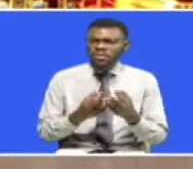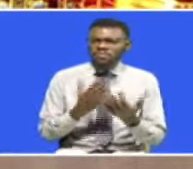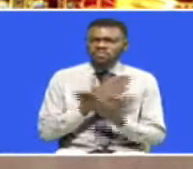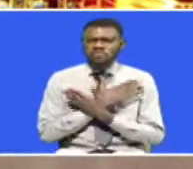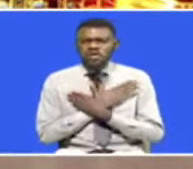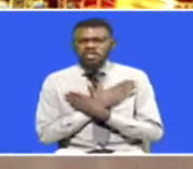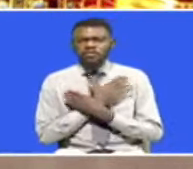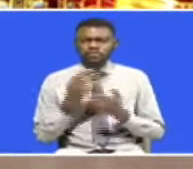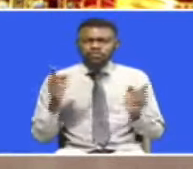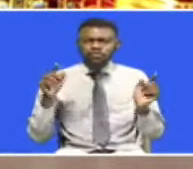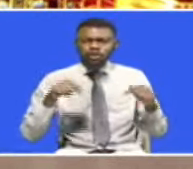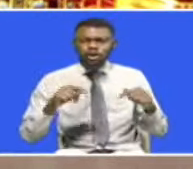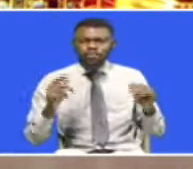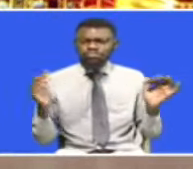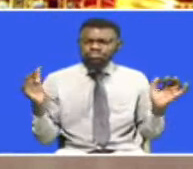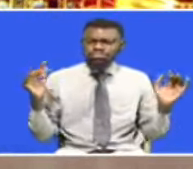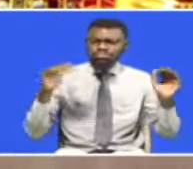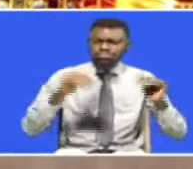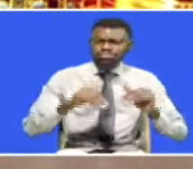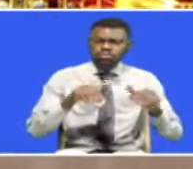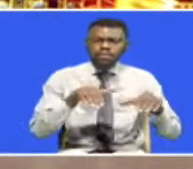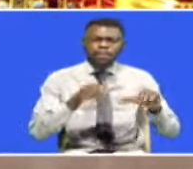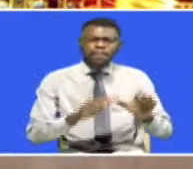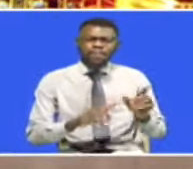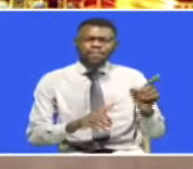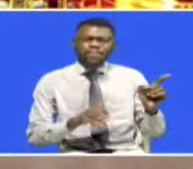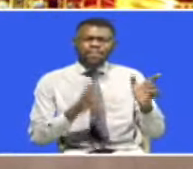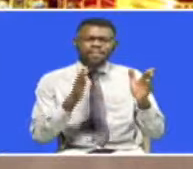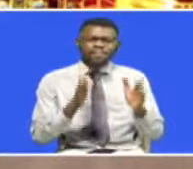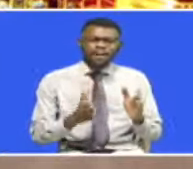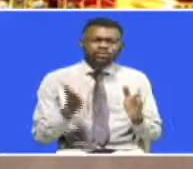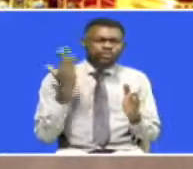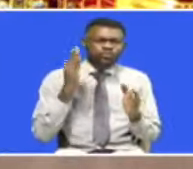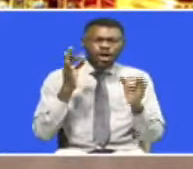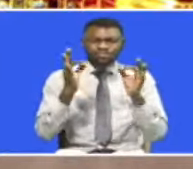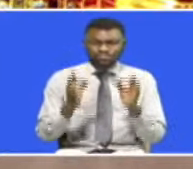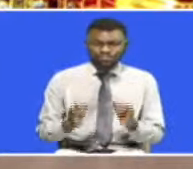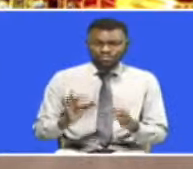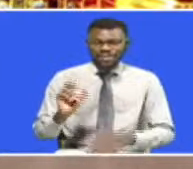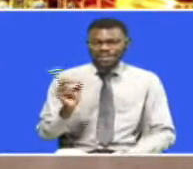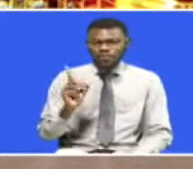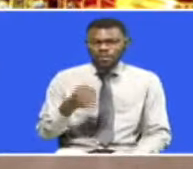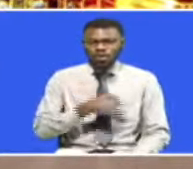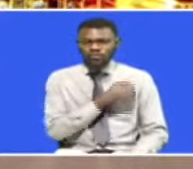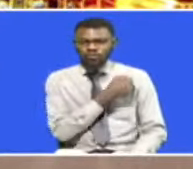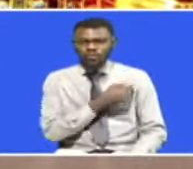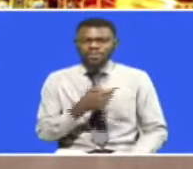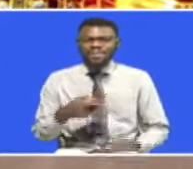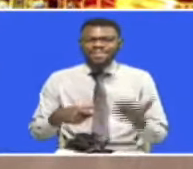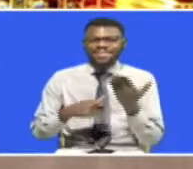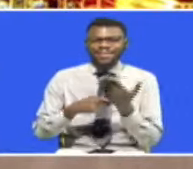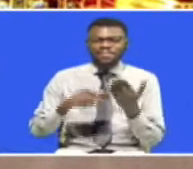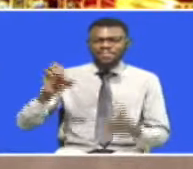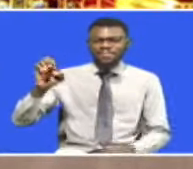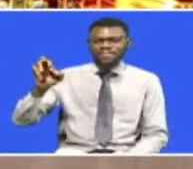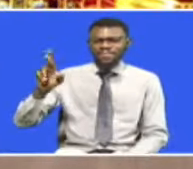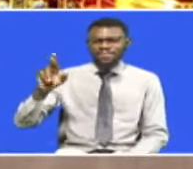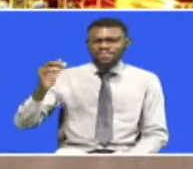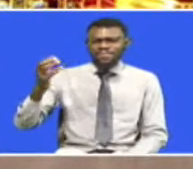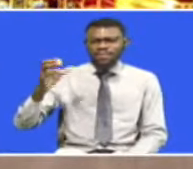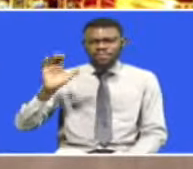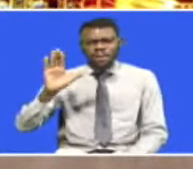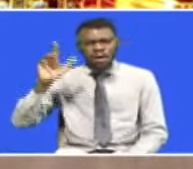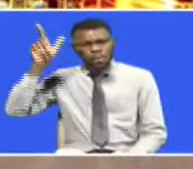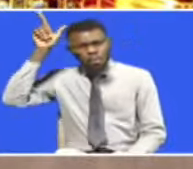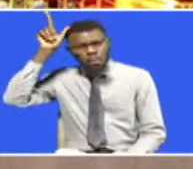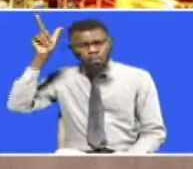mapema hii leo walijumuika kwenye mazishi ya aliyekuwa kaimu mkurugenzi wa fedha katika hospitali ya Nairobi, Eric Maigo, nyumbani kwao katika kijiji